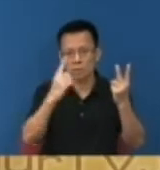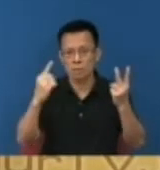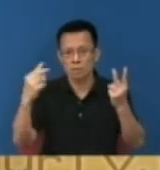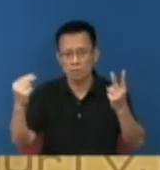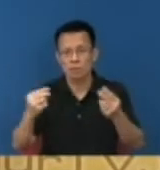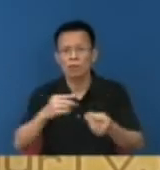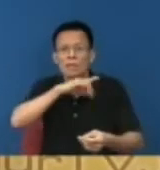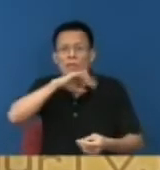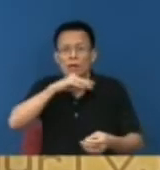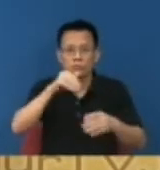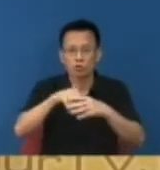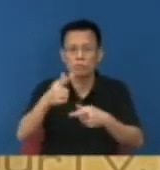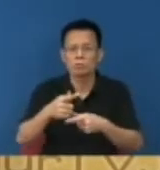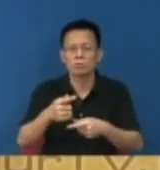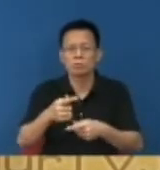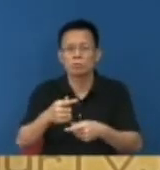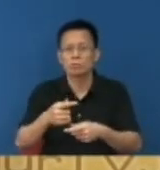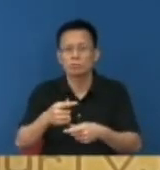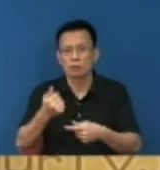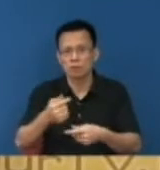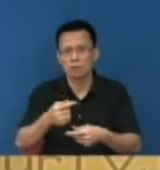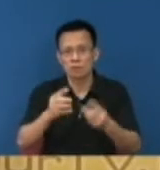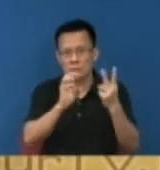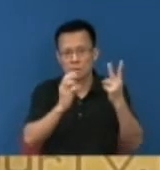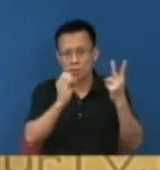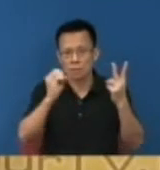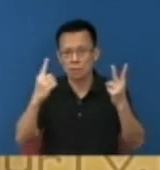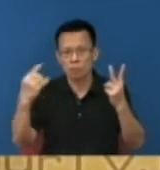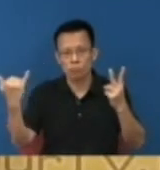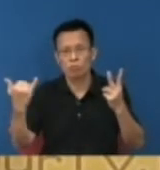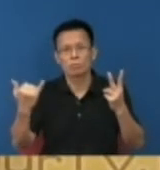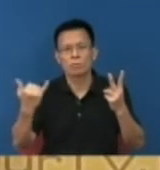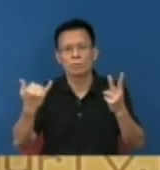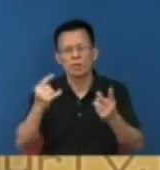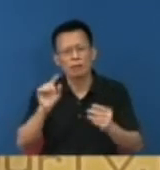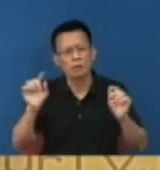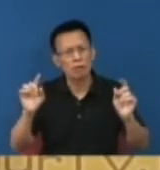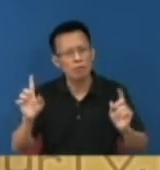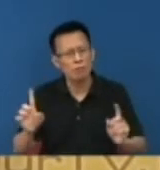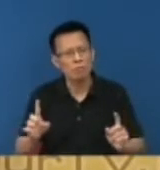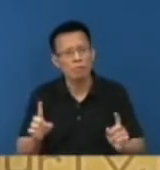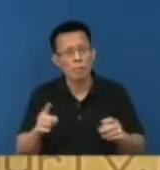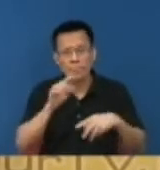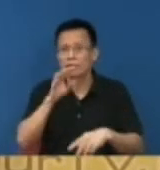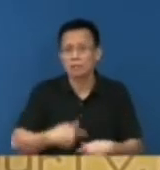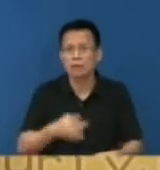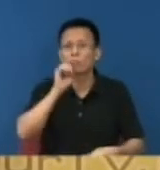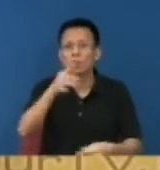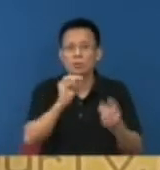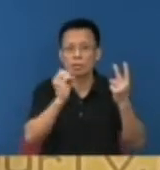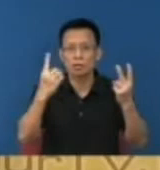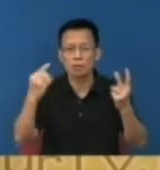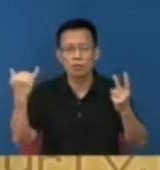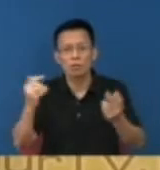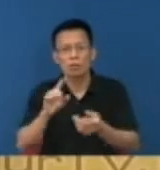做的啦，如果用循序漸進的方法，2016是怎樣的呢？ 而家你問佢二零一係點，佢就話你先